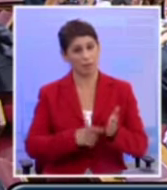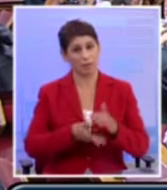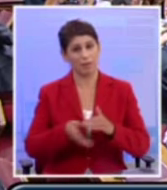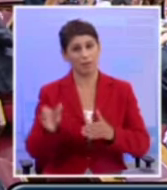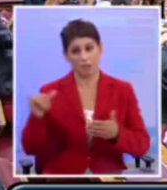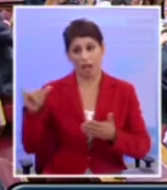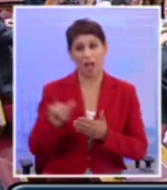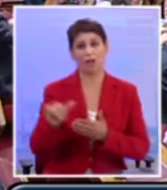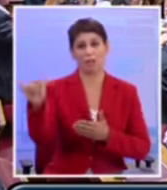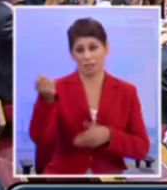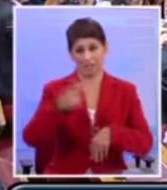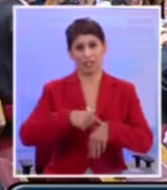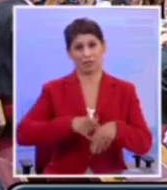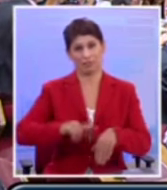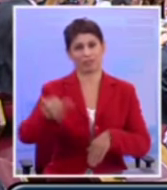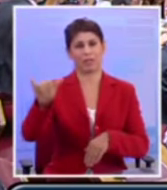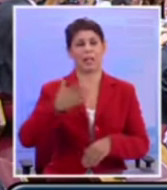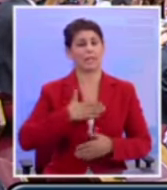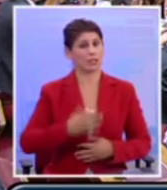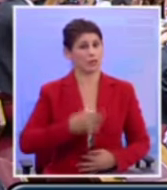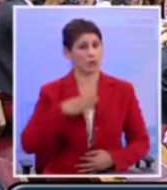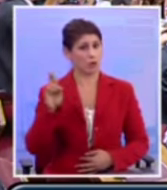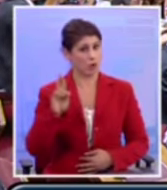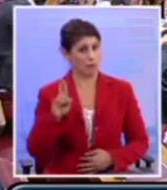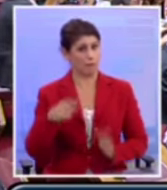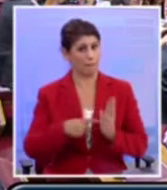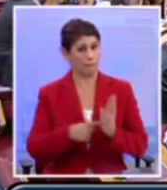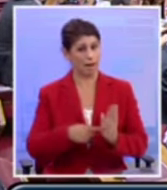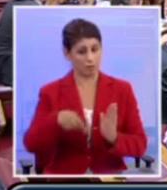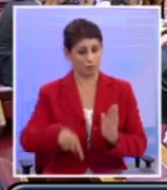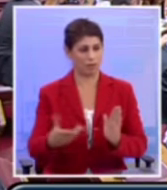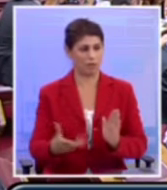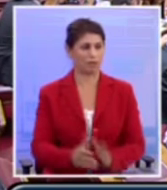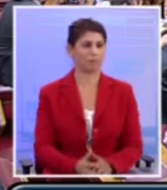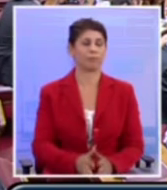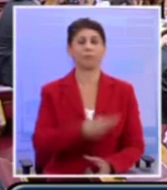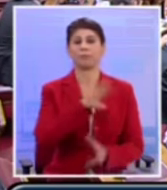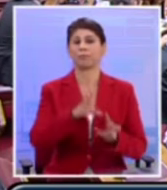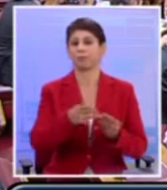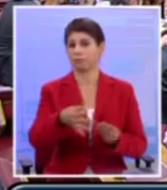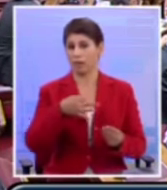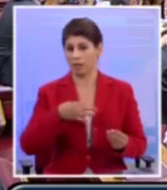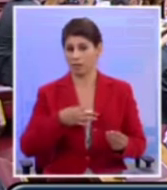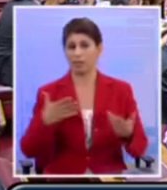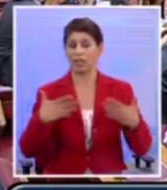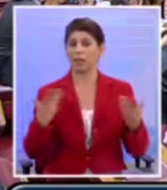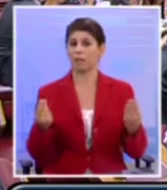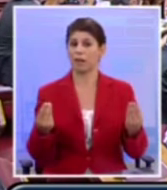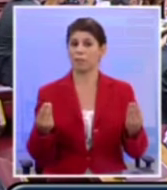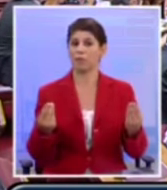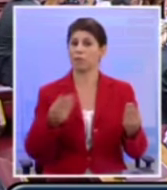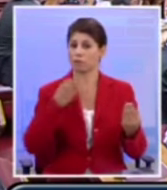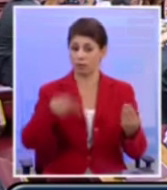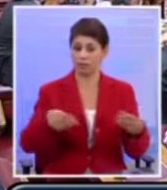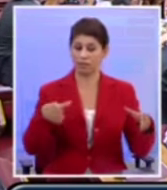Λίγο πετάω σε λίγο. Να ευχαριστήσω τον κύριο Ρουμελιώτη για την παρουσία του καταρχήν, για τα όσα μας είπε. Και χαίρομαι πάρα πολύ που τα είπε σε αυτή